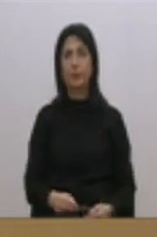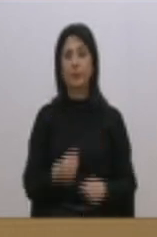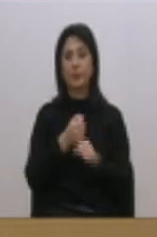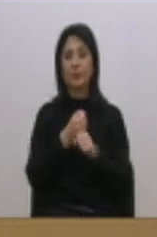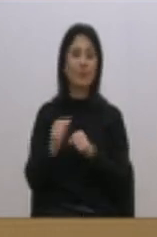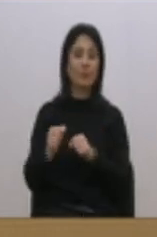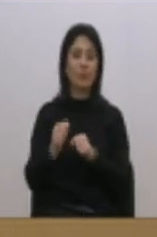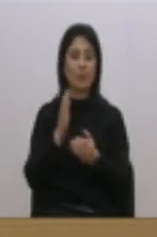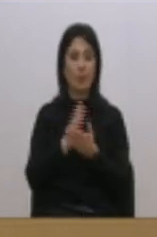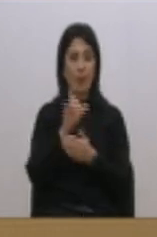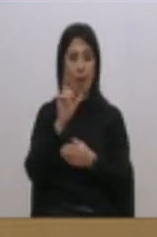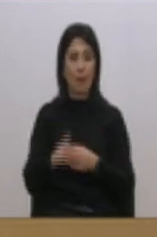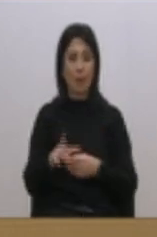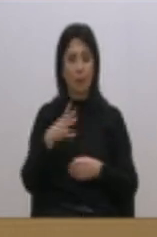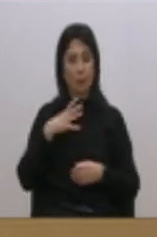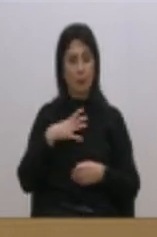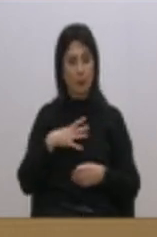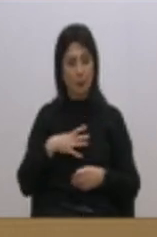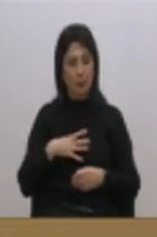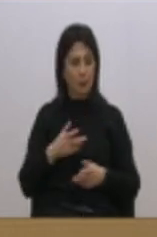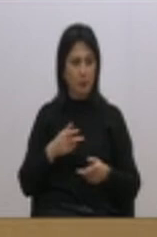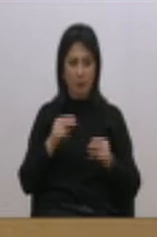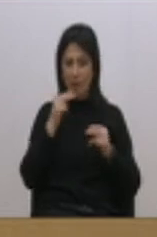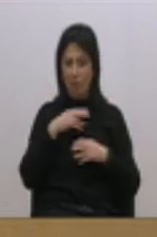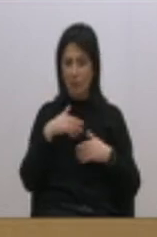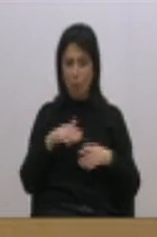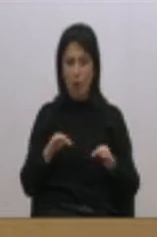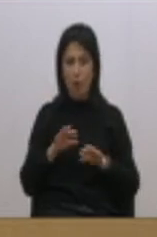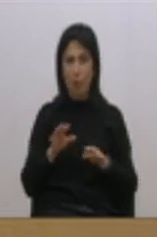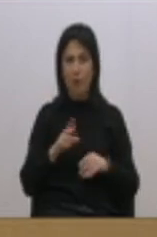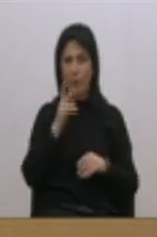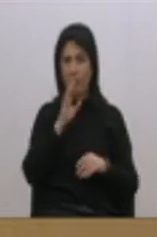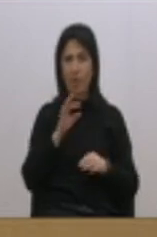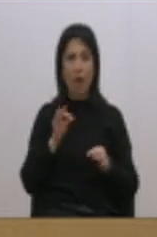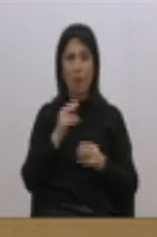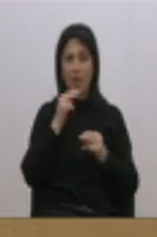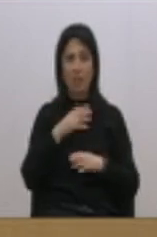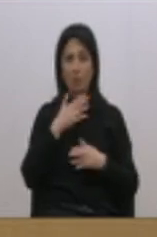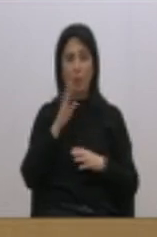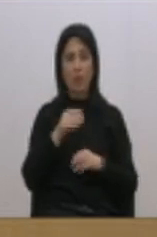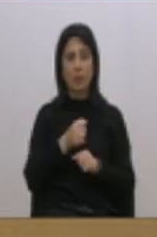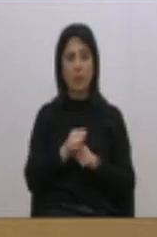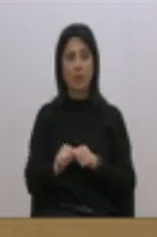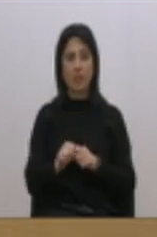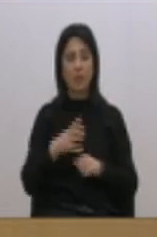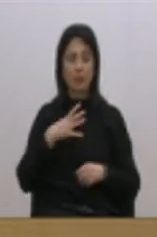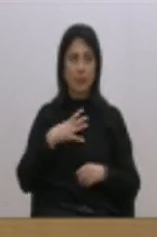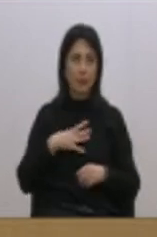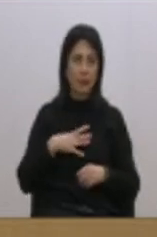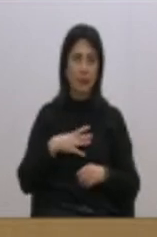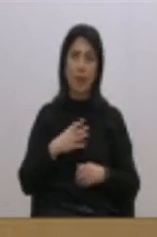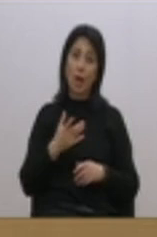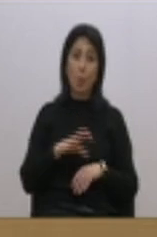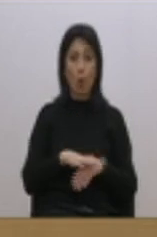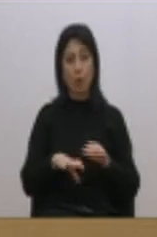Izulebis kvesh mqopi adamiani, romasats araferi ar daushavebia. Da miukhedovat imsa ro araferi ar daushavebia, izulebis kvesh ari. Ari tu ara